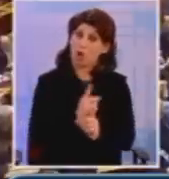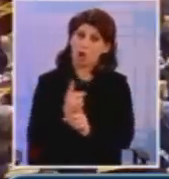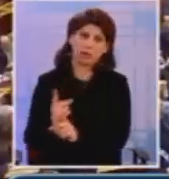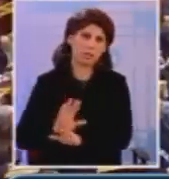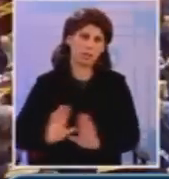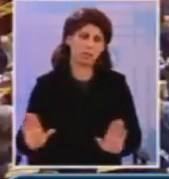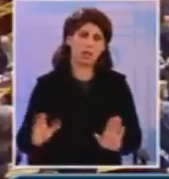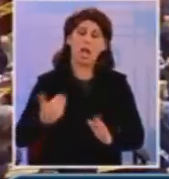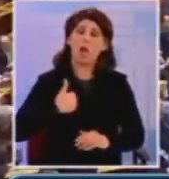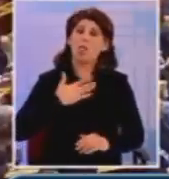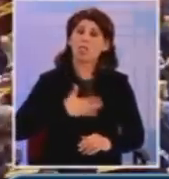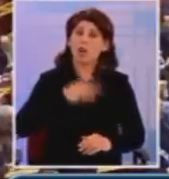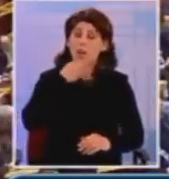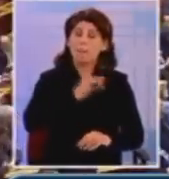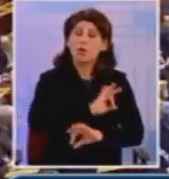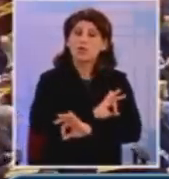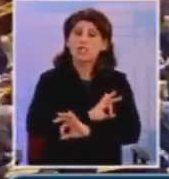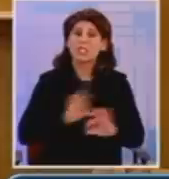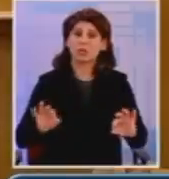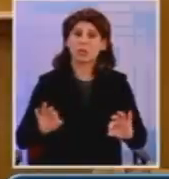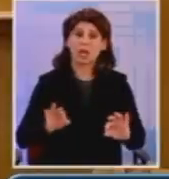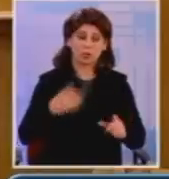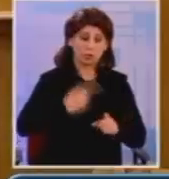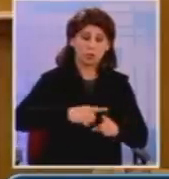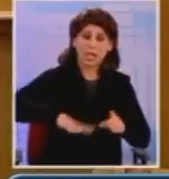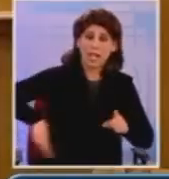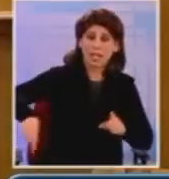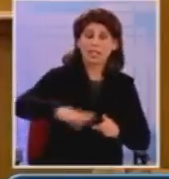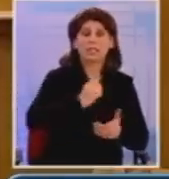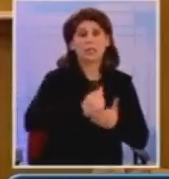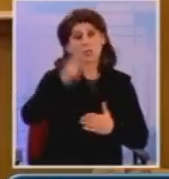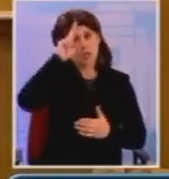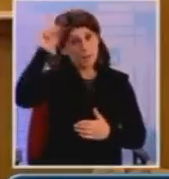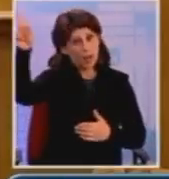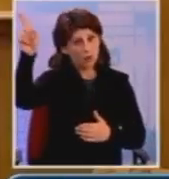Αυτό που θέλω όμως εγώ να διαβεβαιώσω τόσο τον ελληνικό όσο και τον γερμανικό λαό